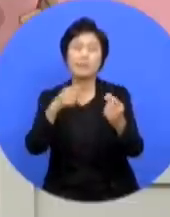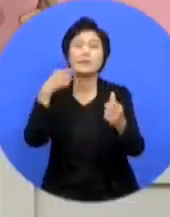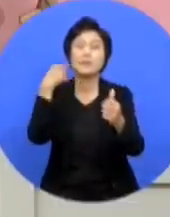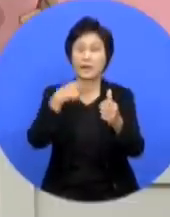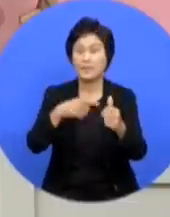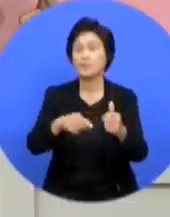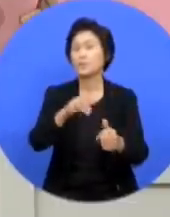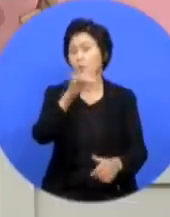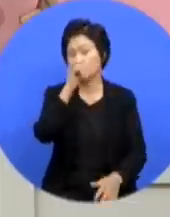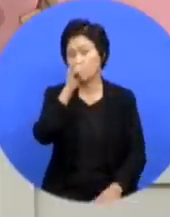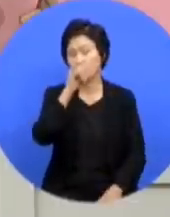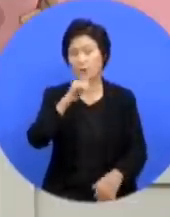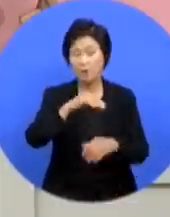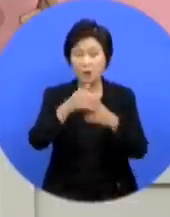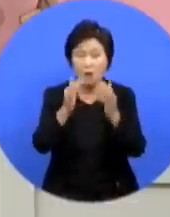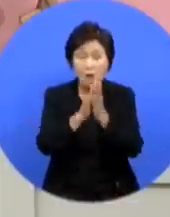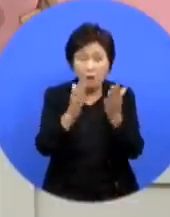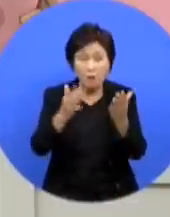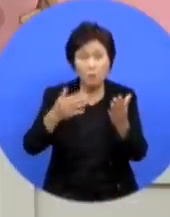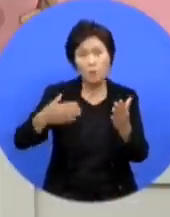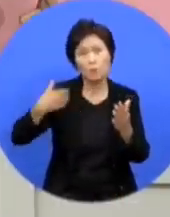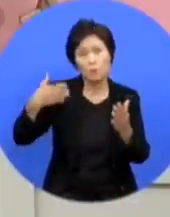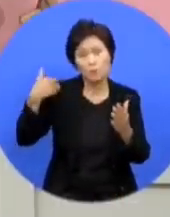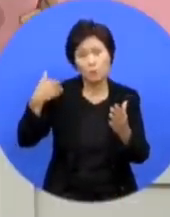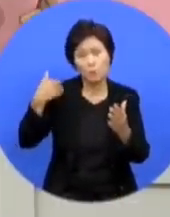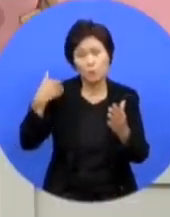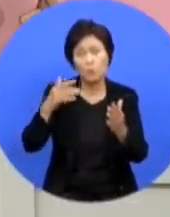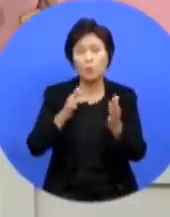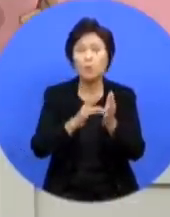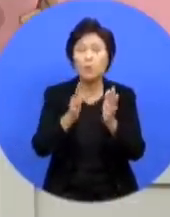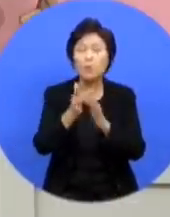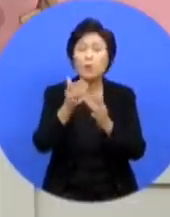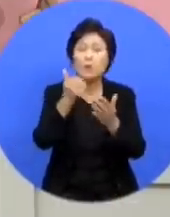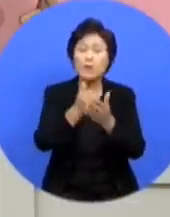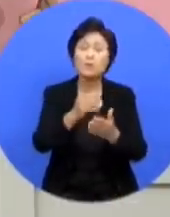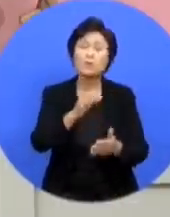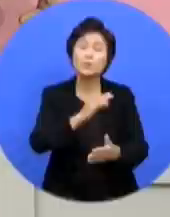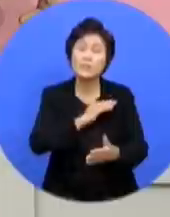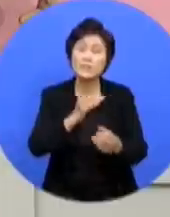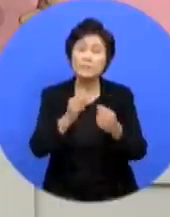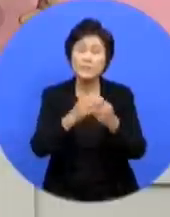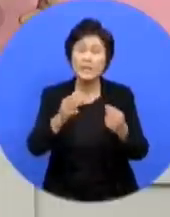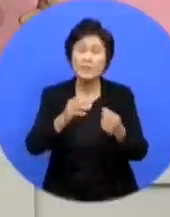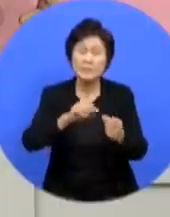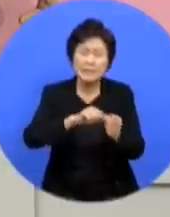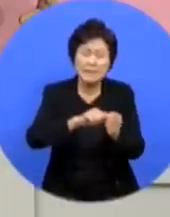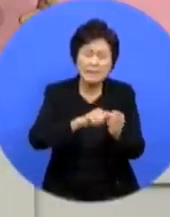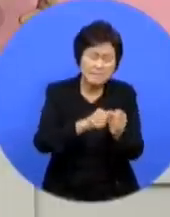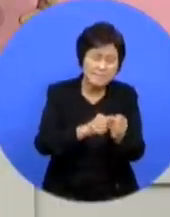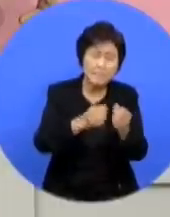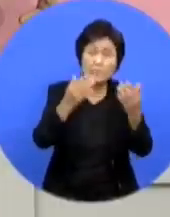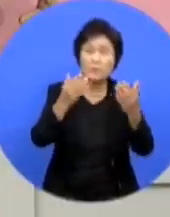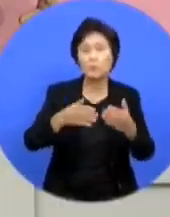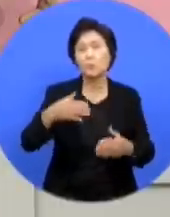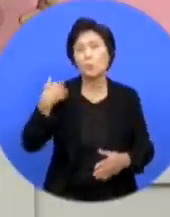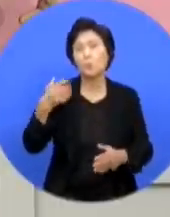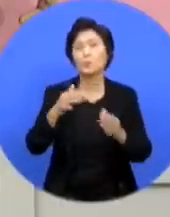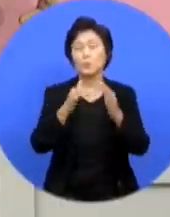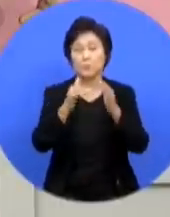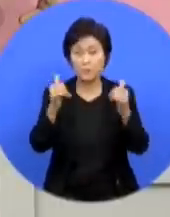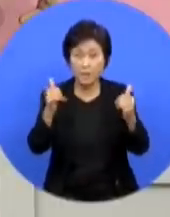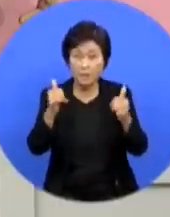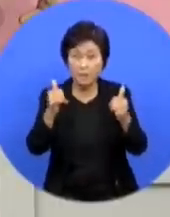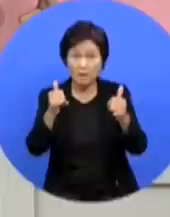성경도 모르는 사람, 예수님 이름으로 기도한다고 하는 것도 모르는 사람을 다락방에서 성경 공부를 마쳤는데